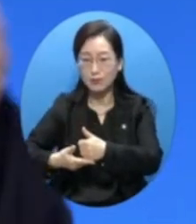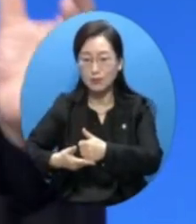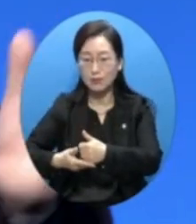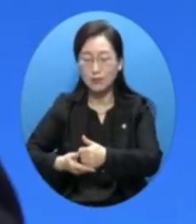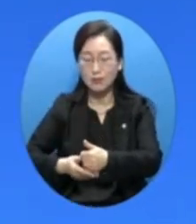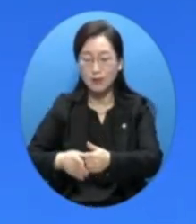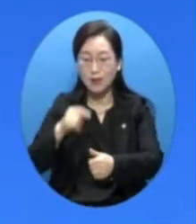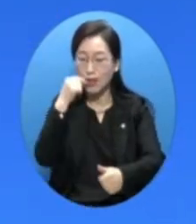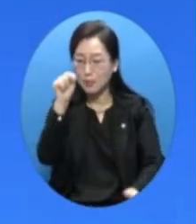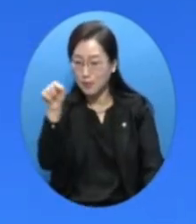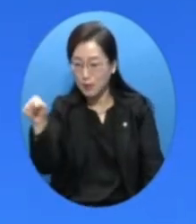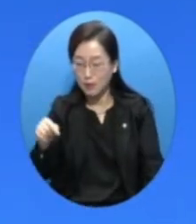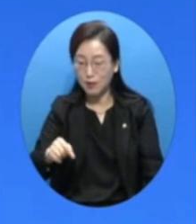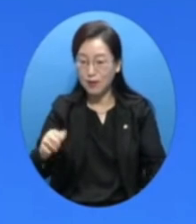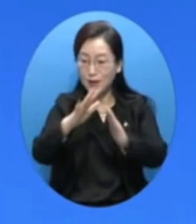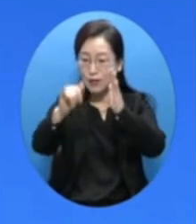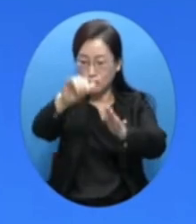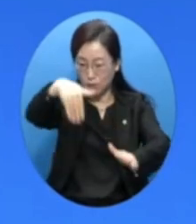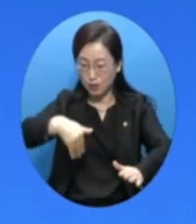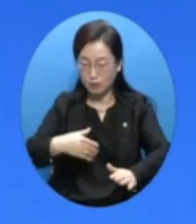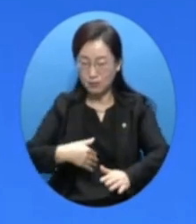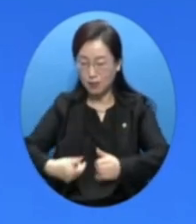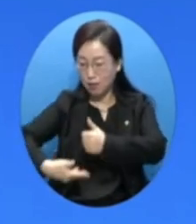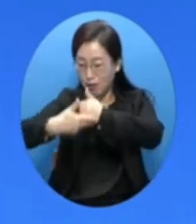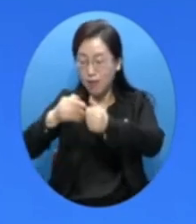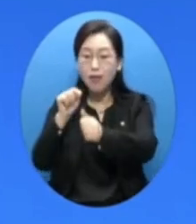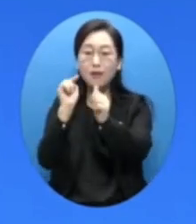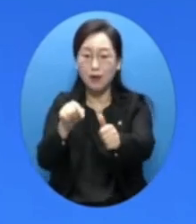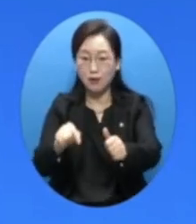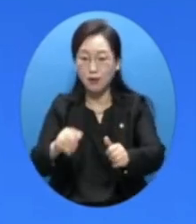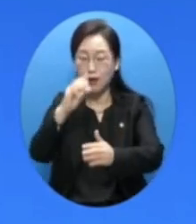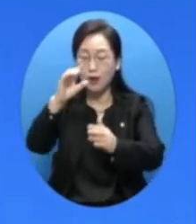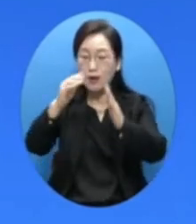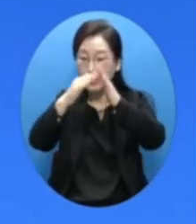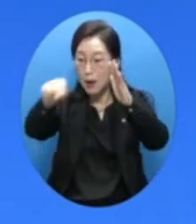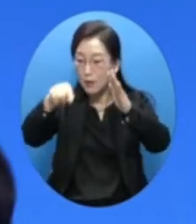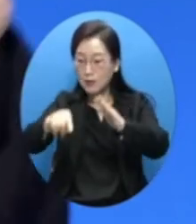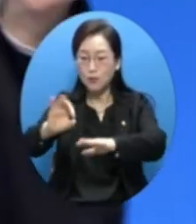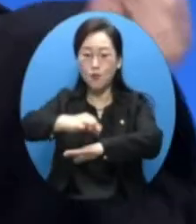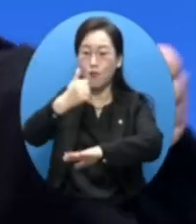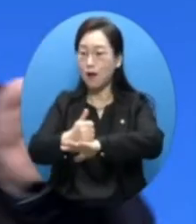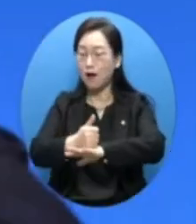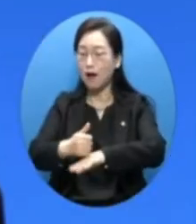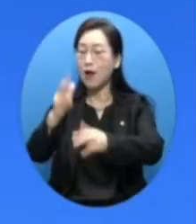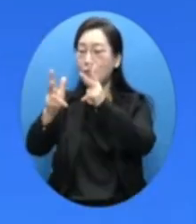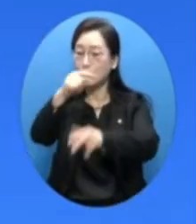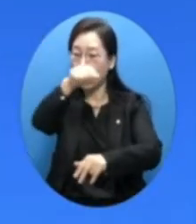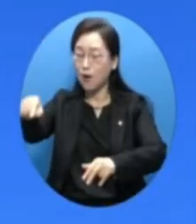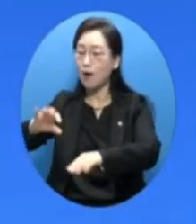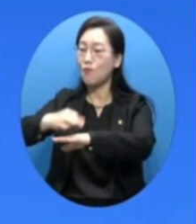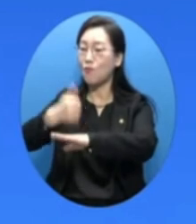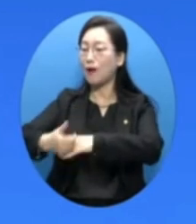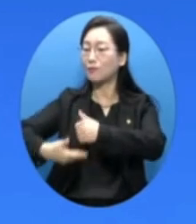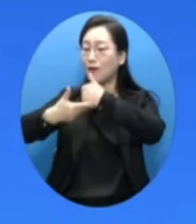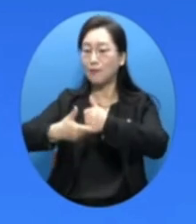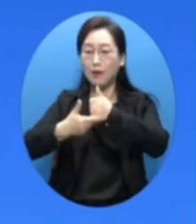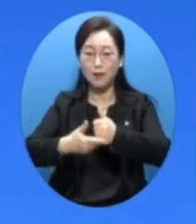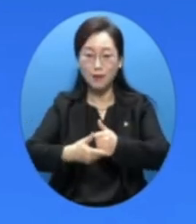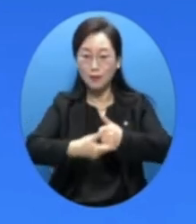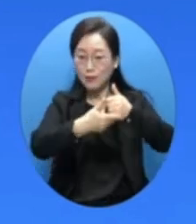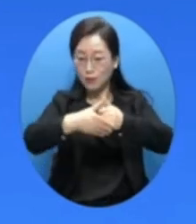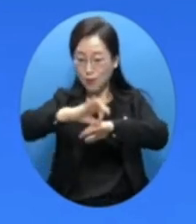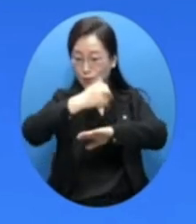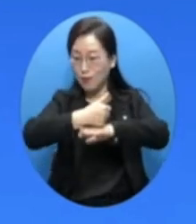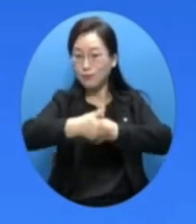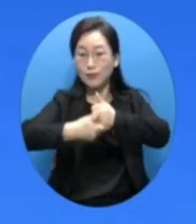모두를 모아놓고 나를 섬기라 그랬습니다 그래서 집에서도 왕처럼 지내려고 그러고 회사도도 왕처럼 지나려고 그러고 언제 가든지 내가 왕처럼